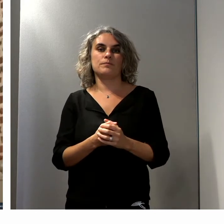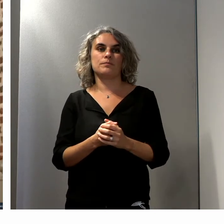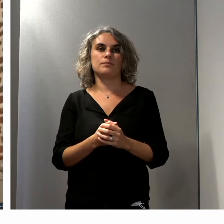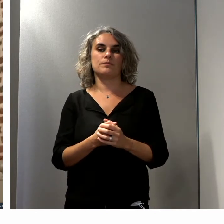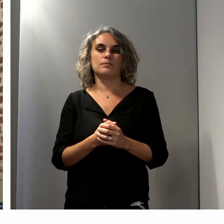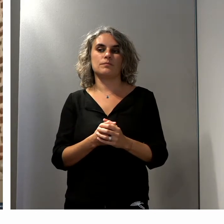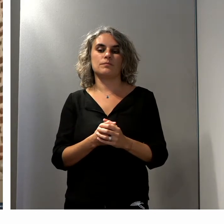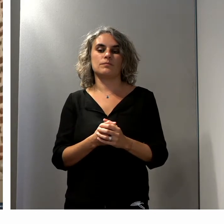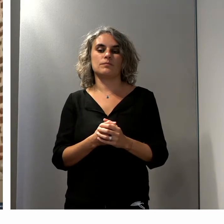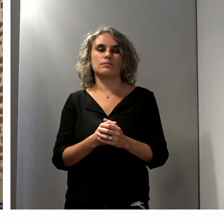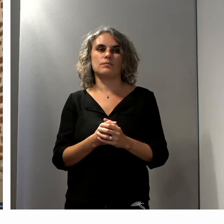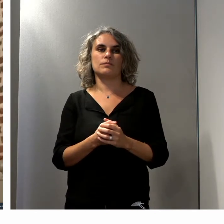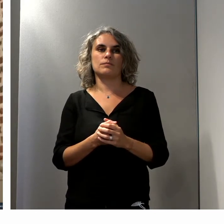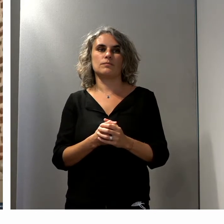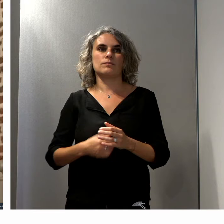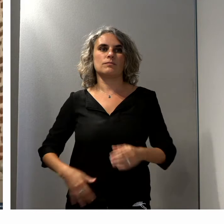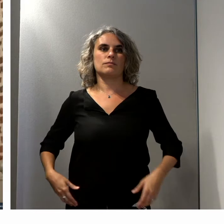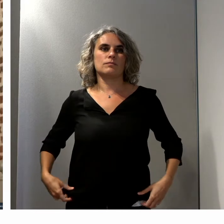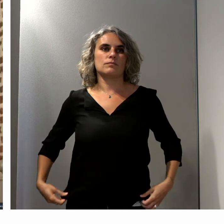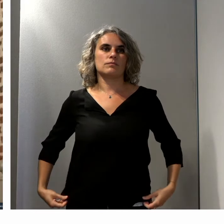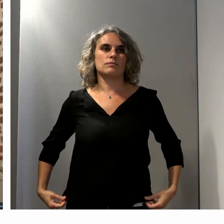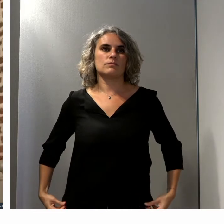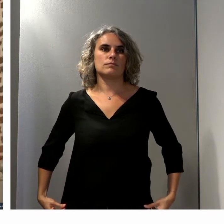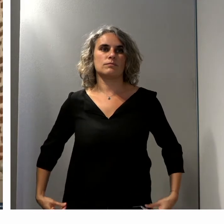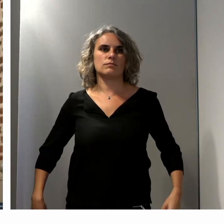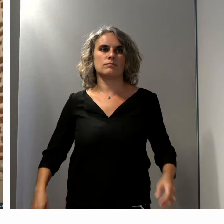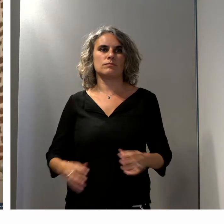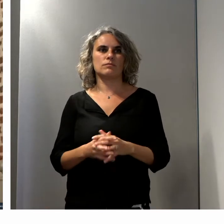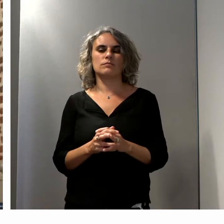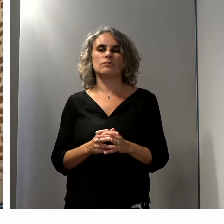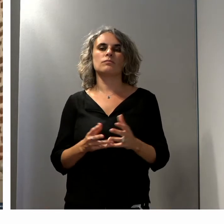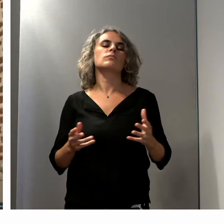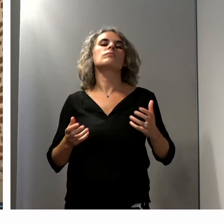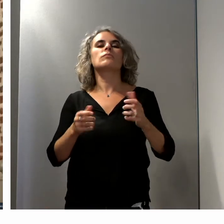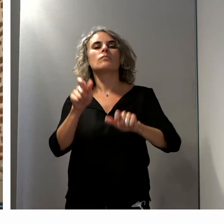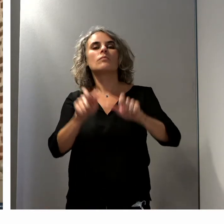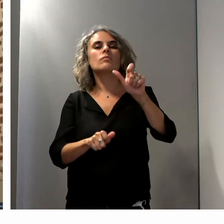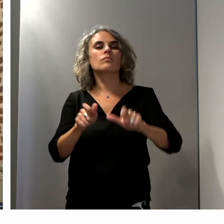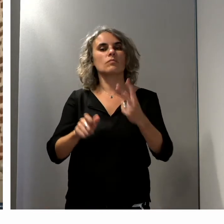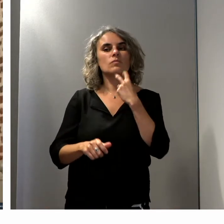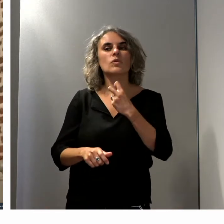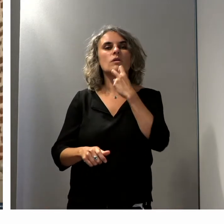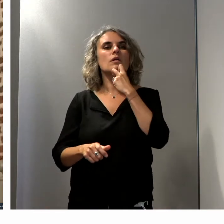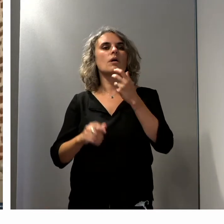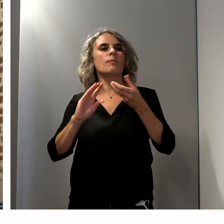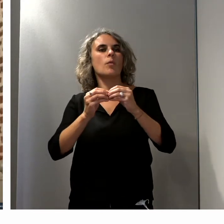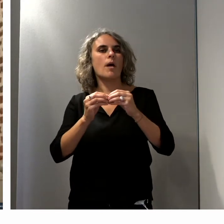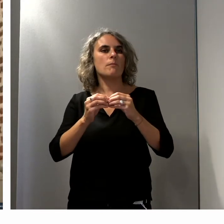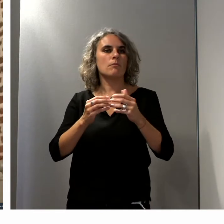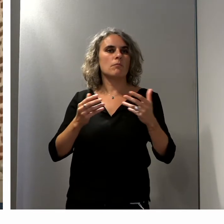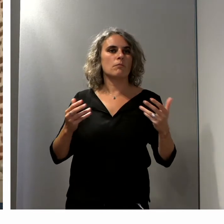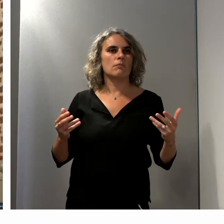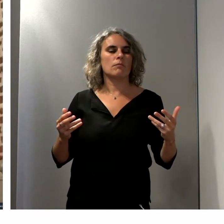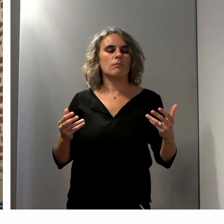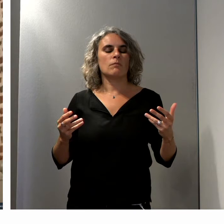que, en fait, en partant des citoyens avec des difficultés spécifiques ou avec des particularités, comme peuvent être certains